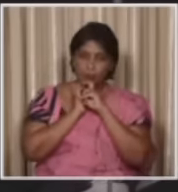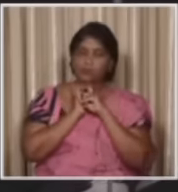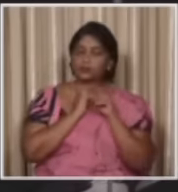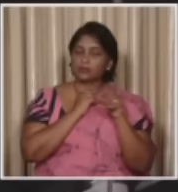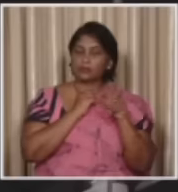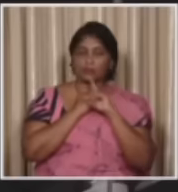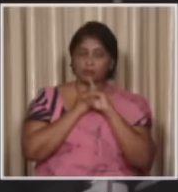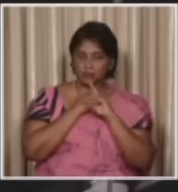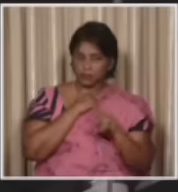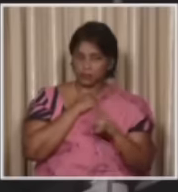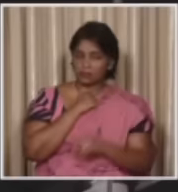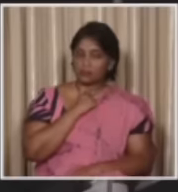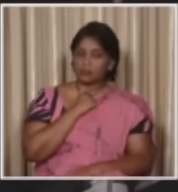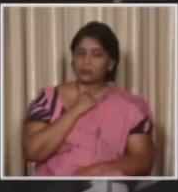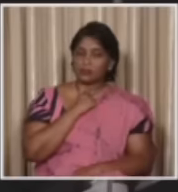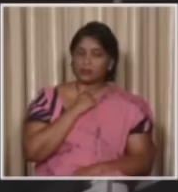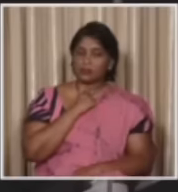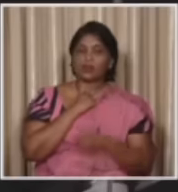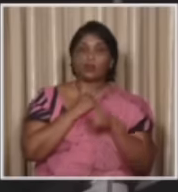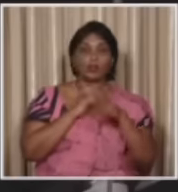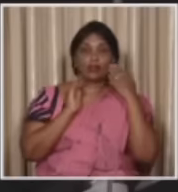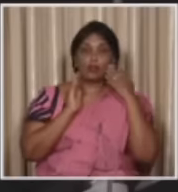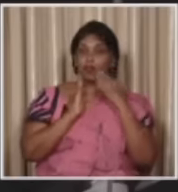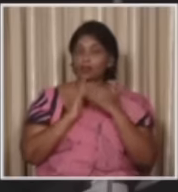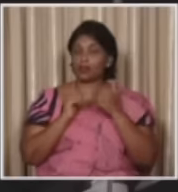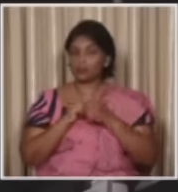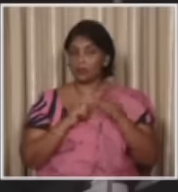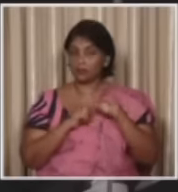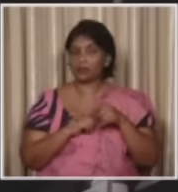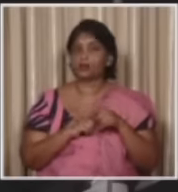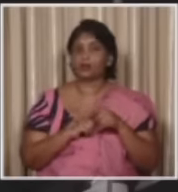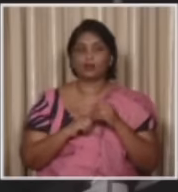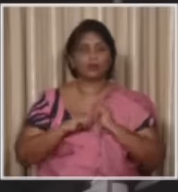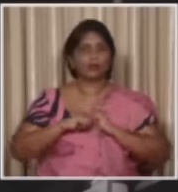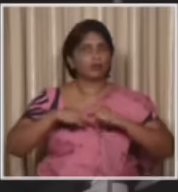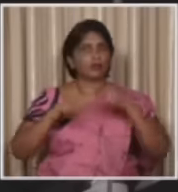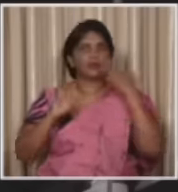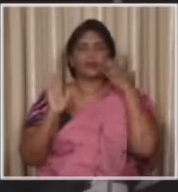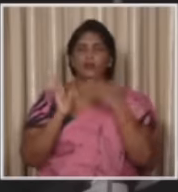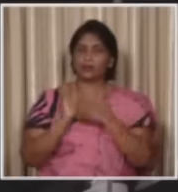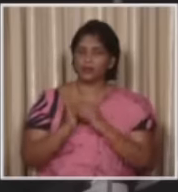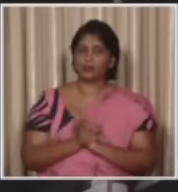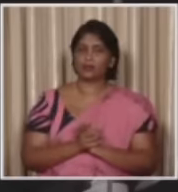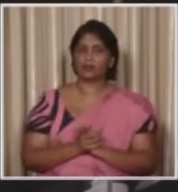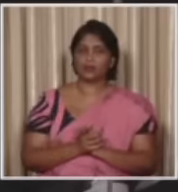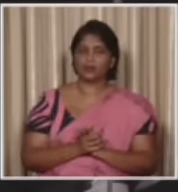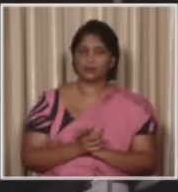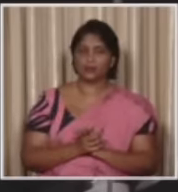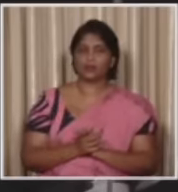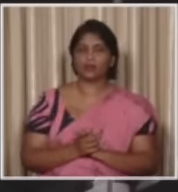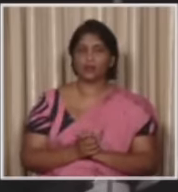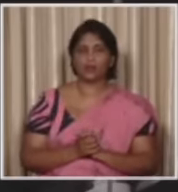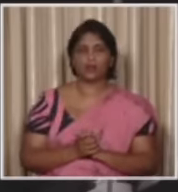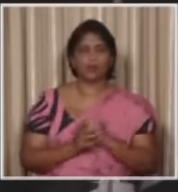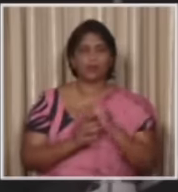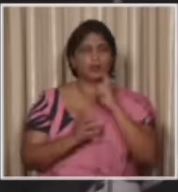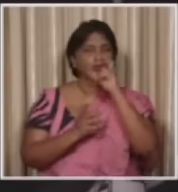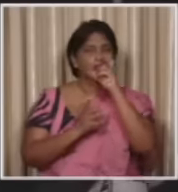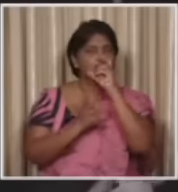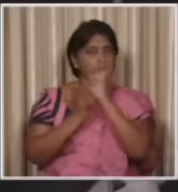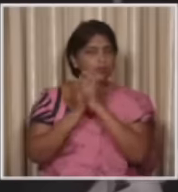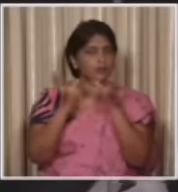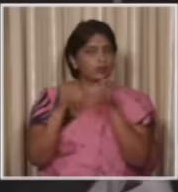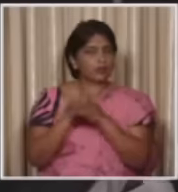එකක් දෙනකොට එන්නේ රිට් ඕඩර් එක දීමේදී කටයුතු කරපු ආකාරය. දැන් මං අහන්නේ ව්‍යවස්ථාදායක ස්වභාවයේ